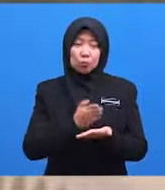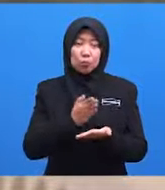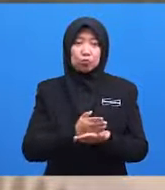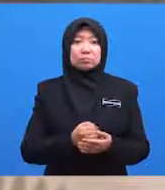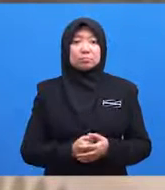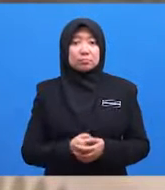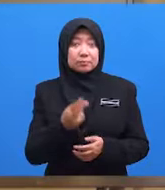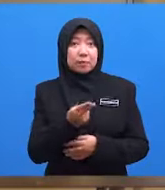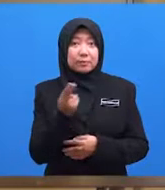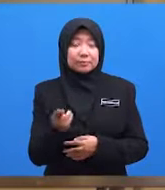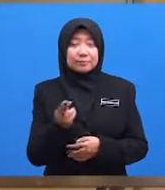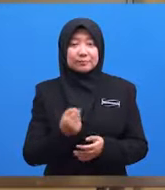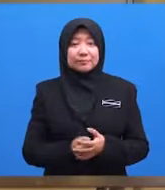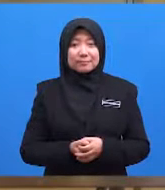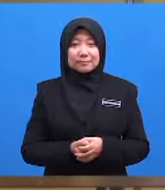bahan.